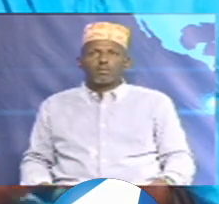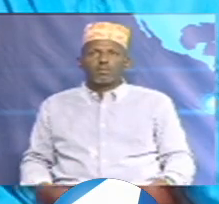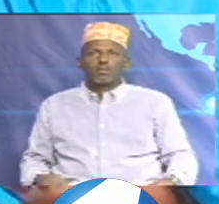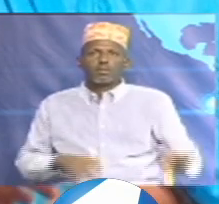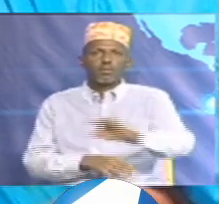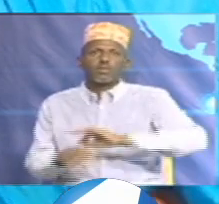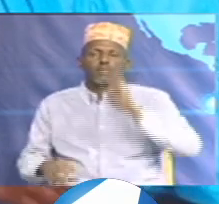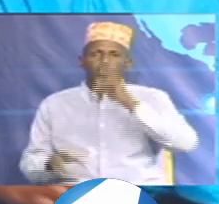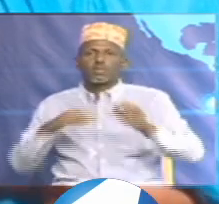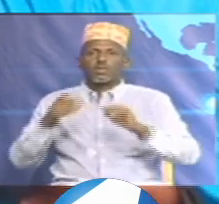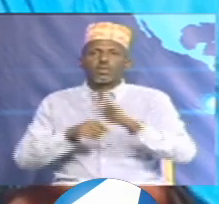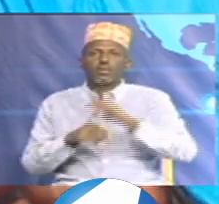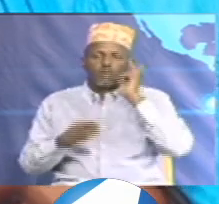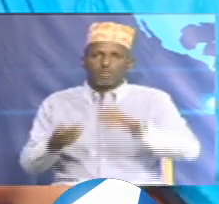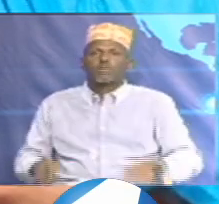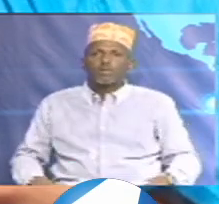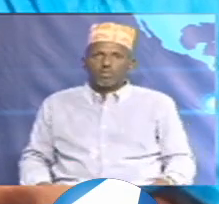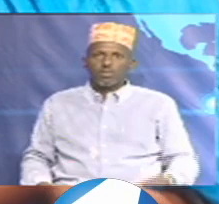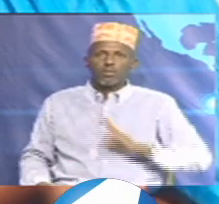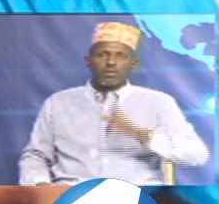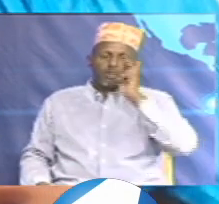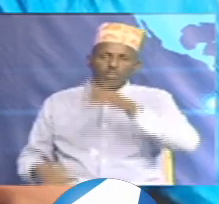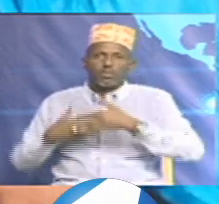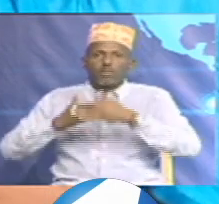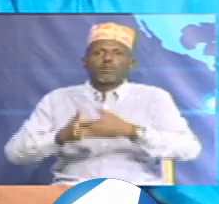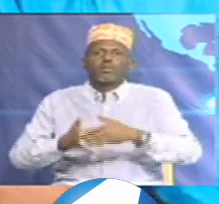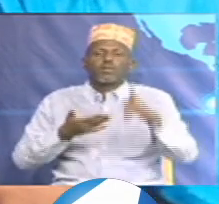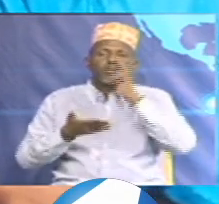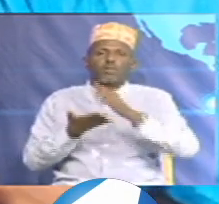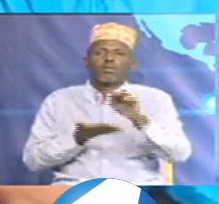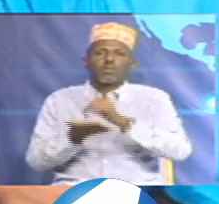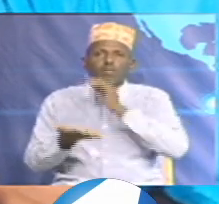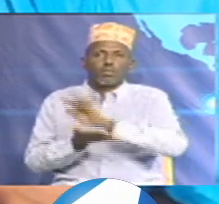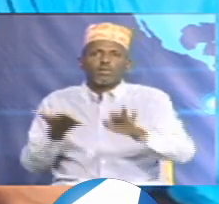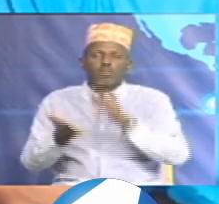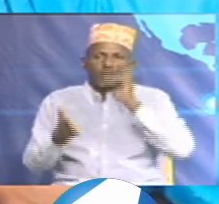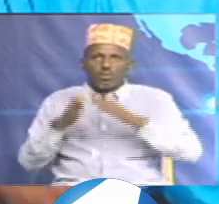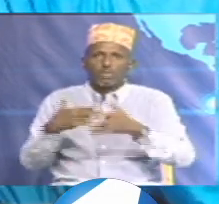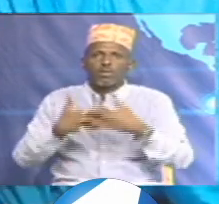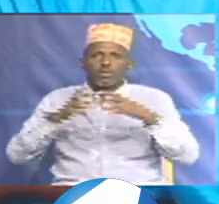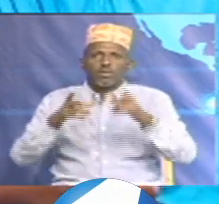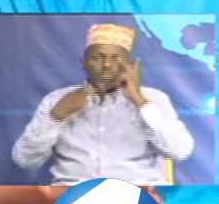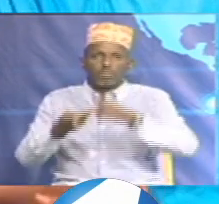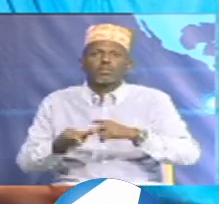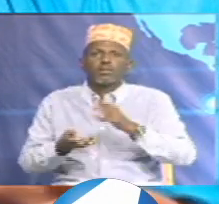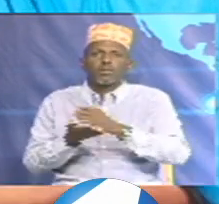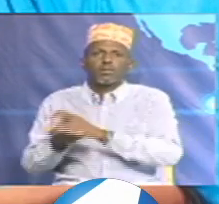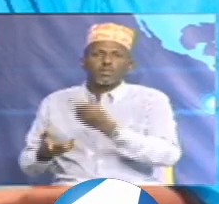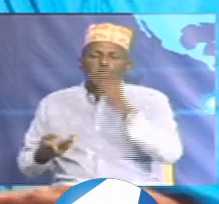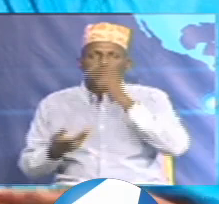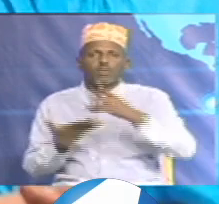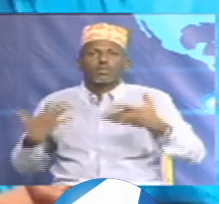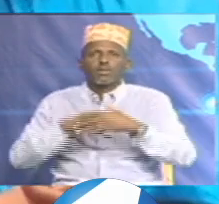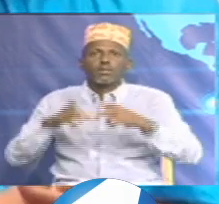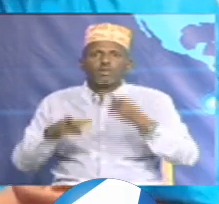Ces choix politiques, l'UPR l'a fait de façon souveraine, sereine et patriotique